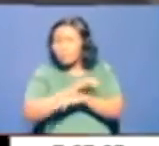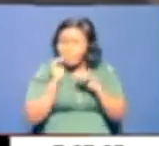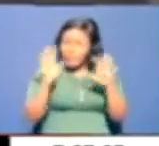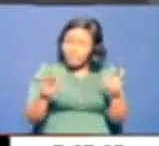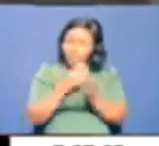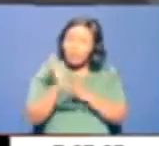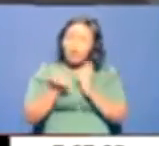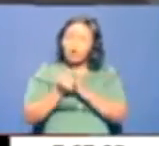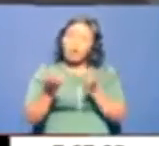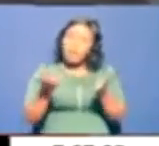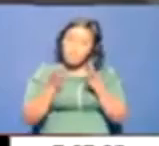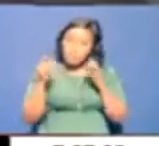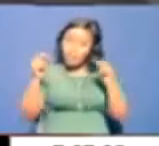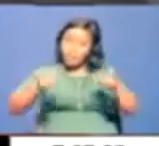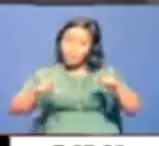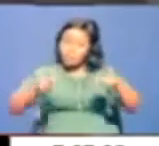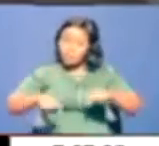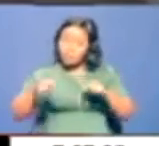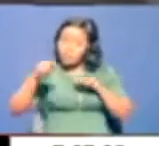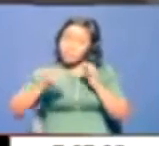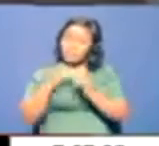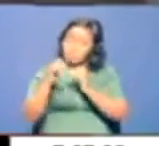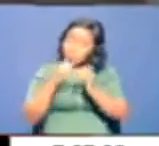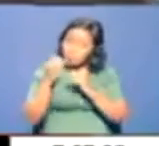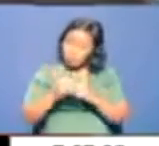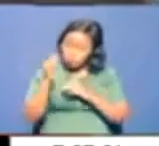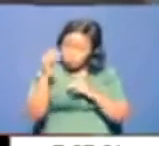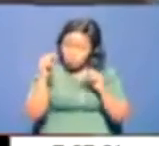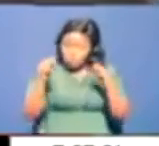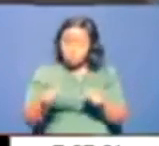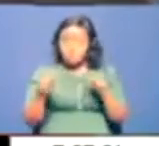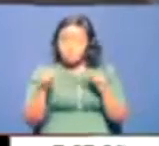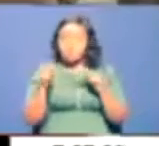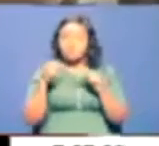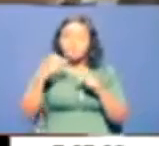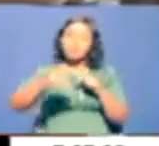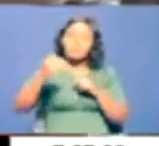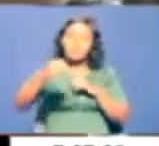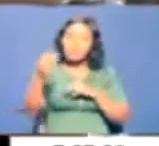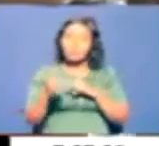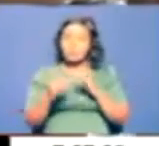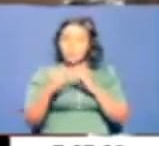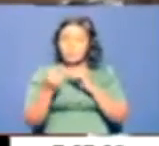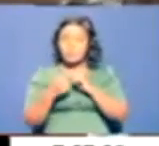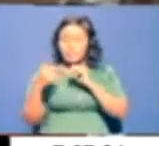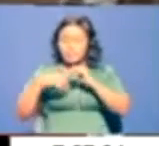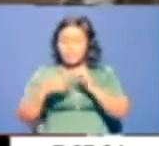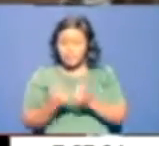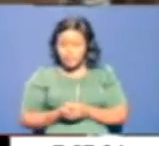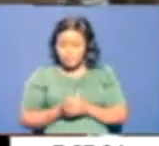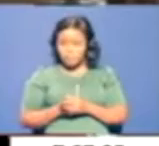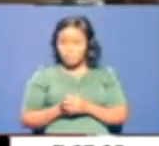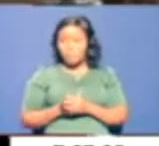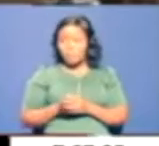siku hii ya leo. Hii itaendelea kutoka leo tarehe 14 hadi tarehe 16. Kampeni hiyo ya kutoa dawa ya